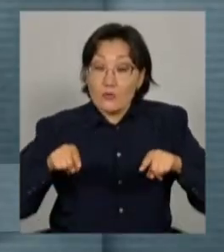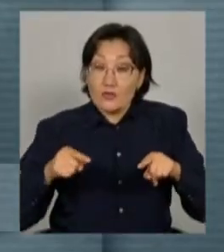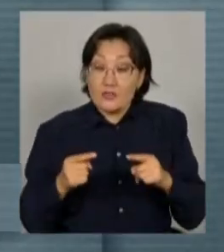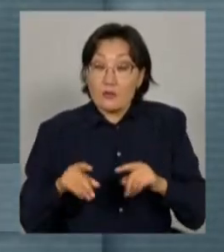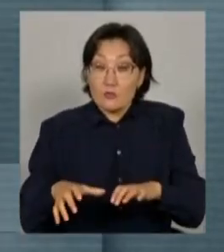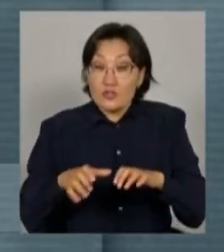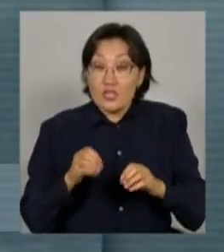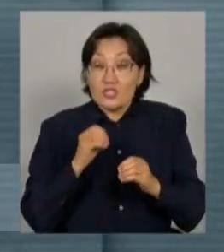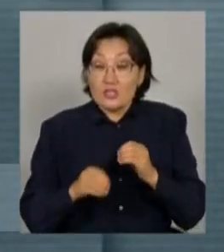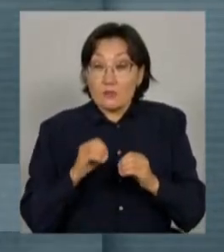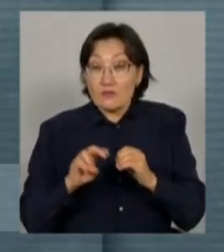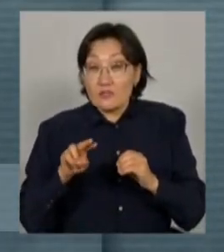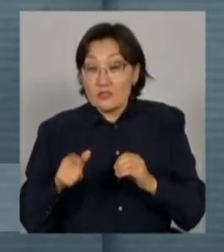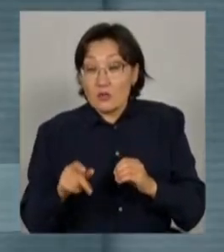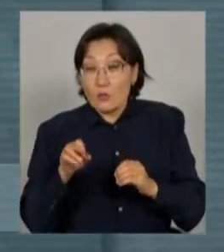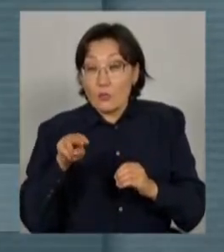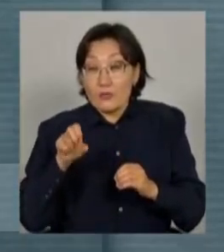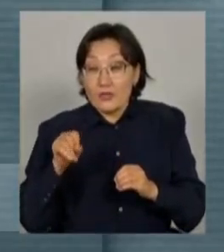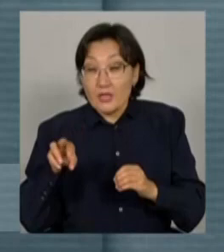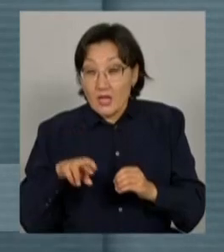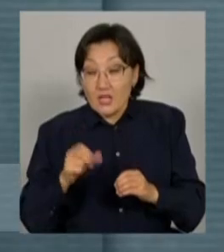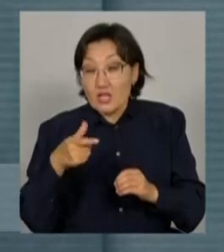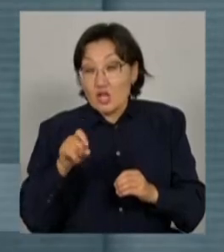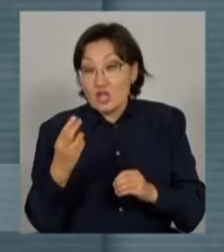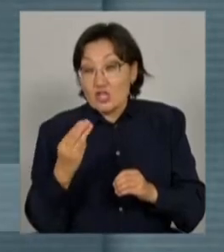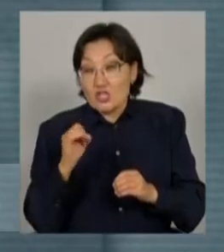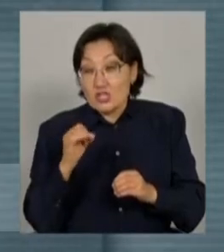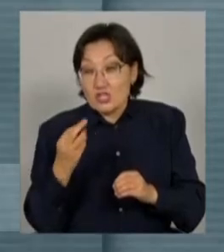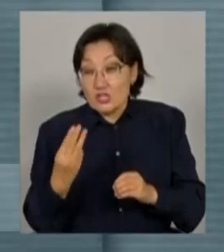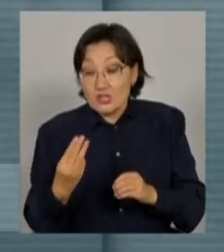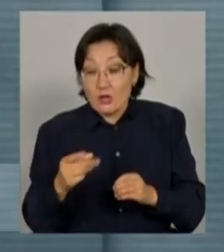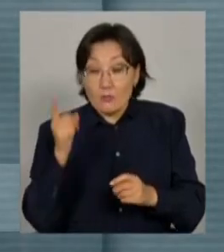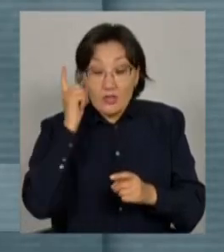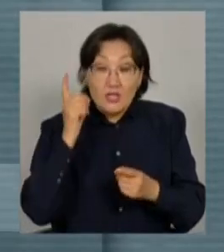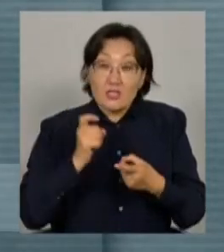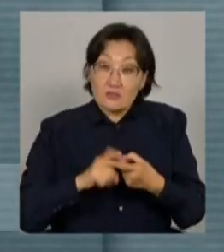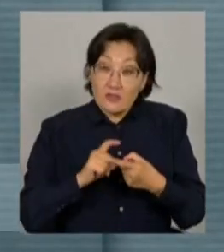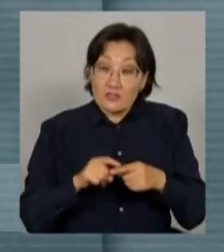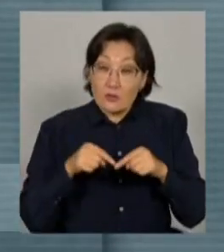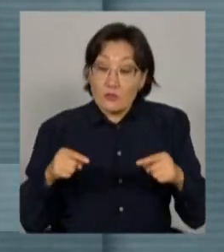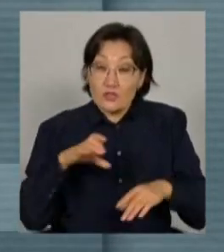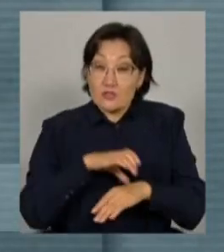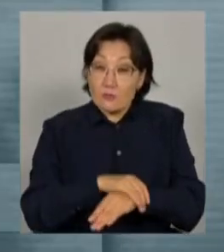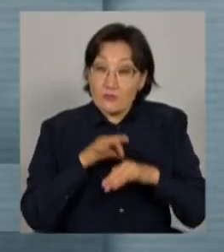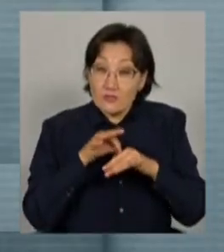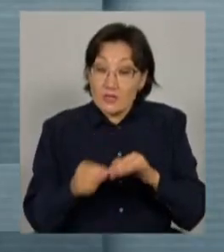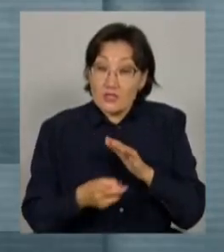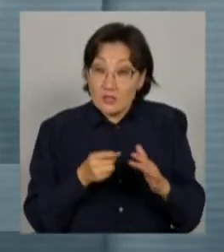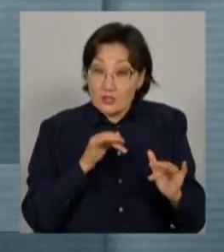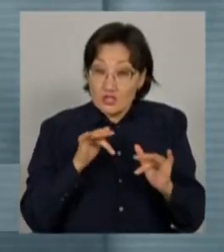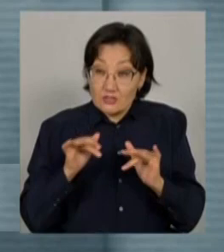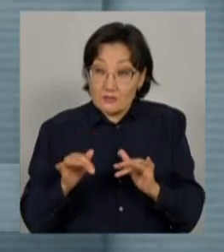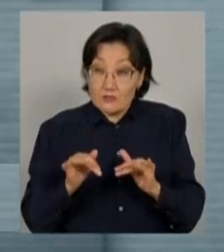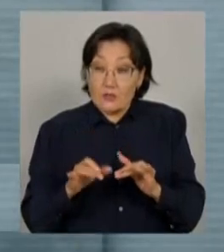задержанных изъяты десятки килограмм опия, гашиша, технические средства связи и навигации. По факту проводится досудебное